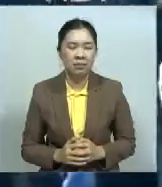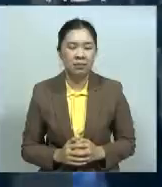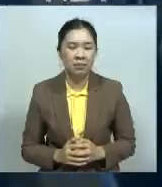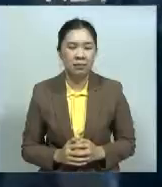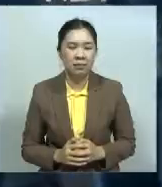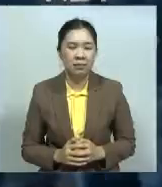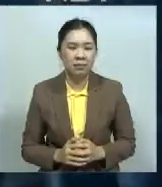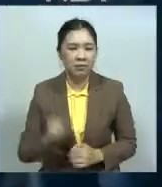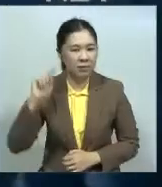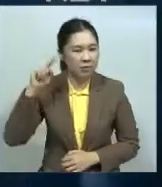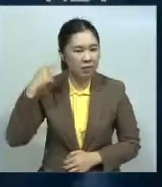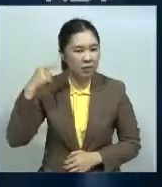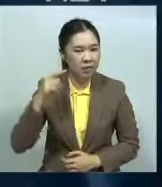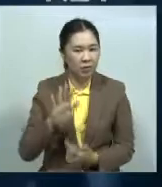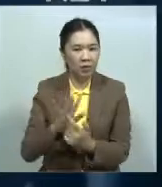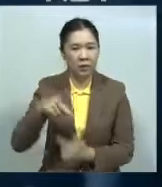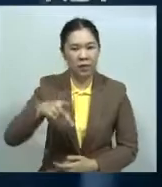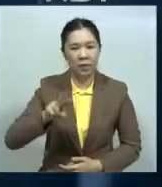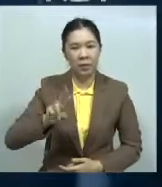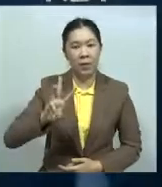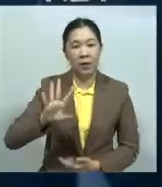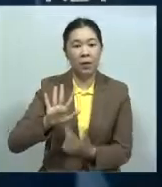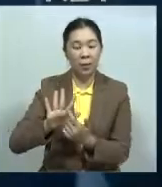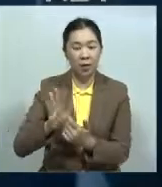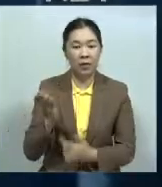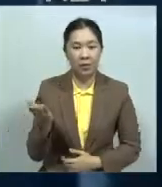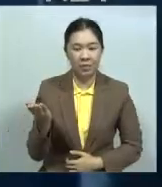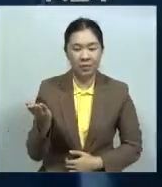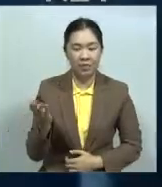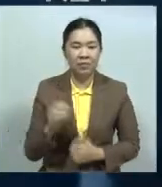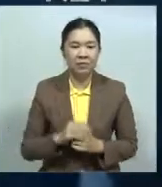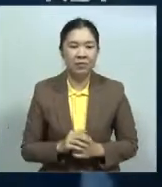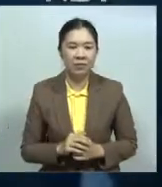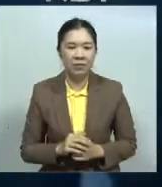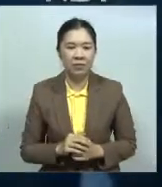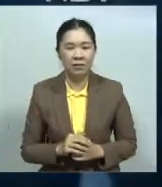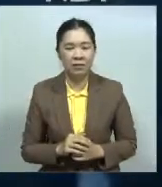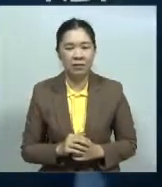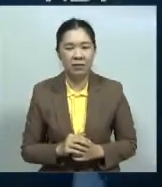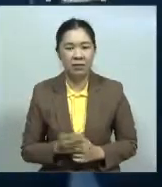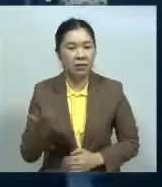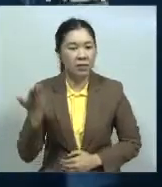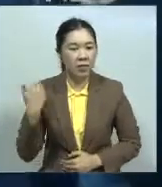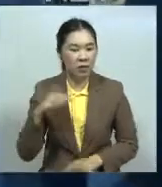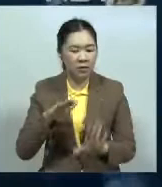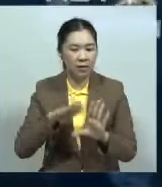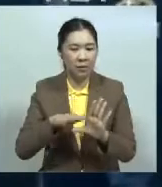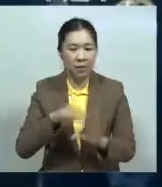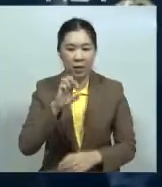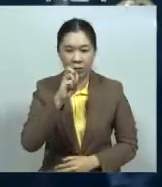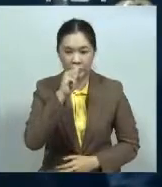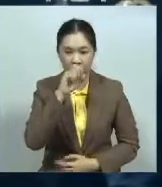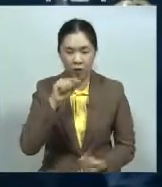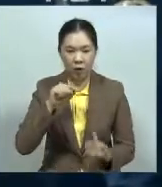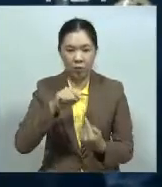ส่วนประเด็นที่นางสาวแพรวาเทพหัสดินณอยุธยาหรือว่านางสาวรวินพิรมอรุณวงศ์เคยมาสมัครสอบเพื่อบรรจุเป็นข้าราช